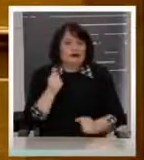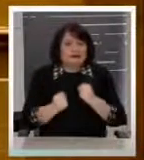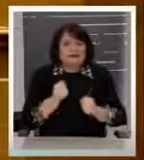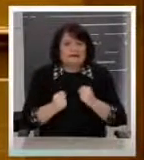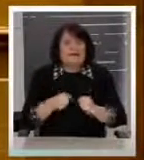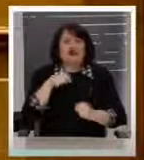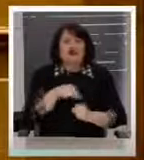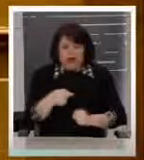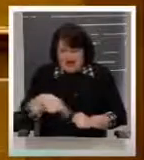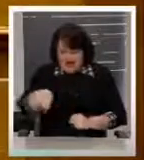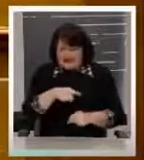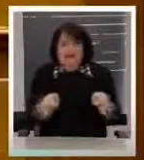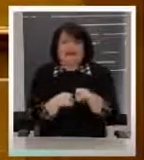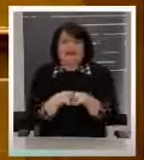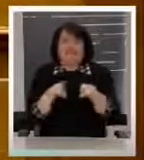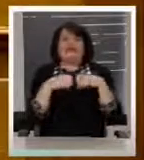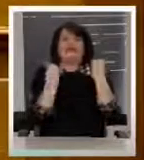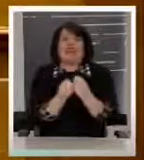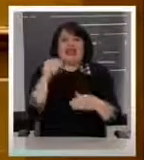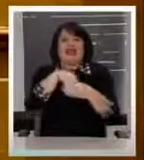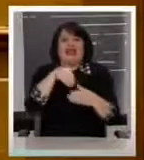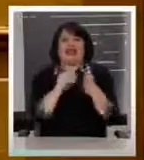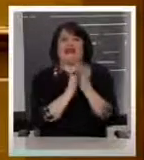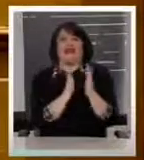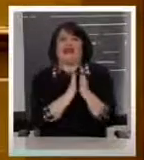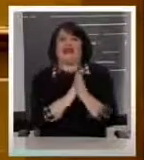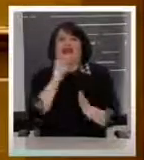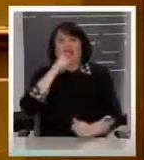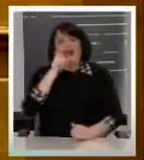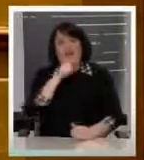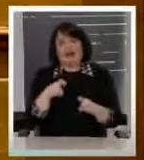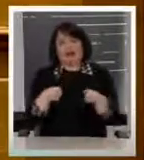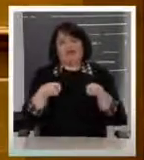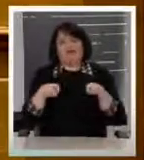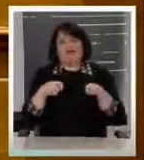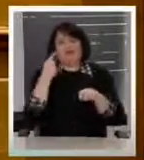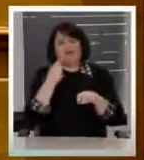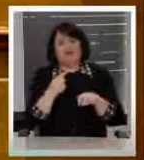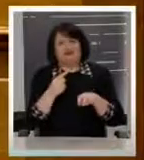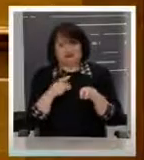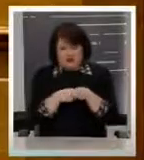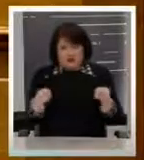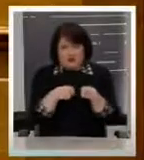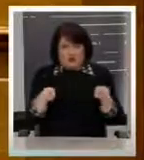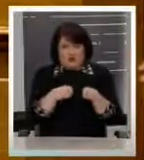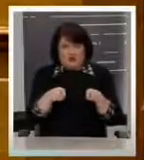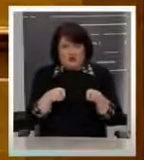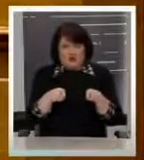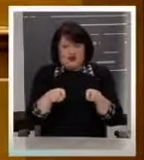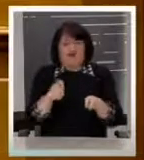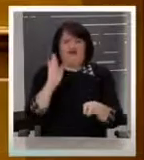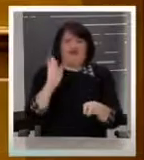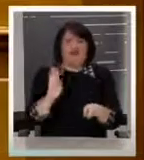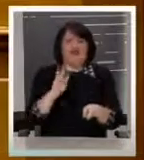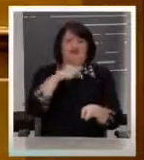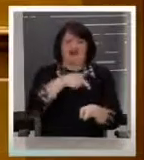έχετε γίνει κολλητοί. Έρχονται σε συνέδριά σας και ρωτούν. Η κυρία Γεννηματά δεν κάθεται έμπροσθεν των Διοσκούρων, του κυρίου Βορύδη και